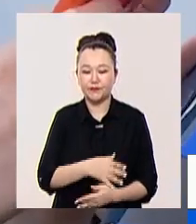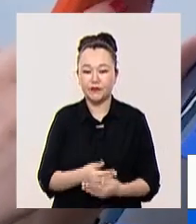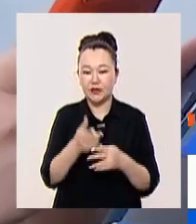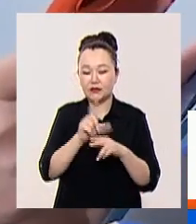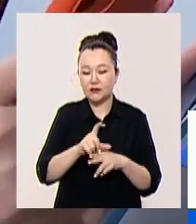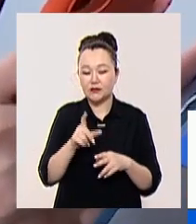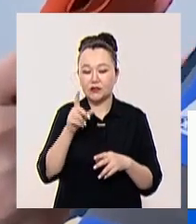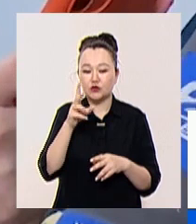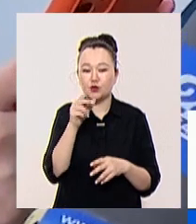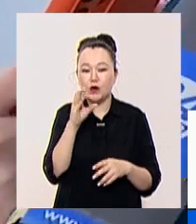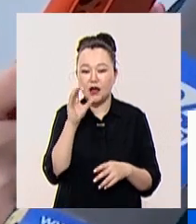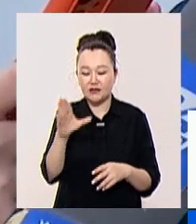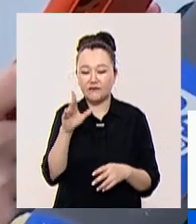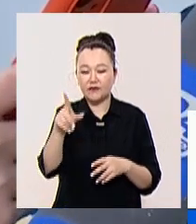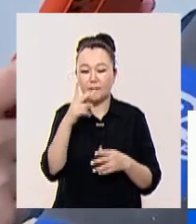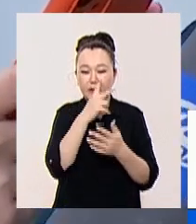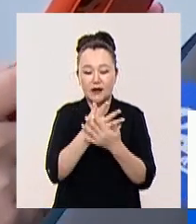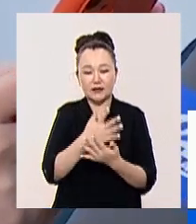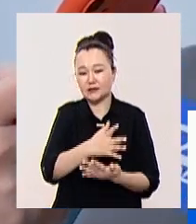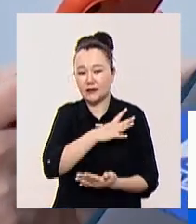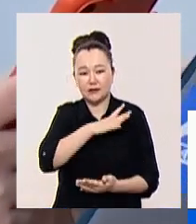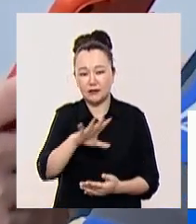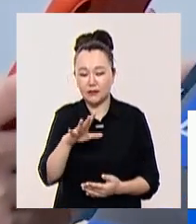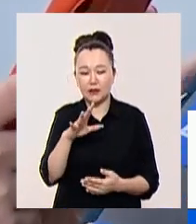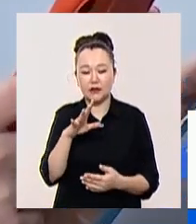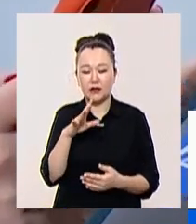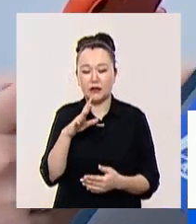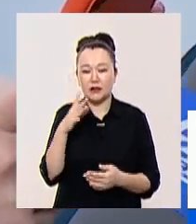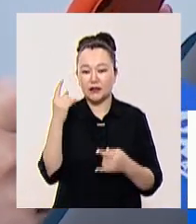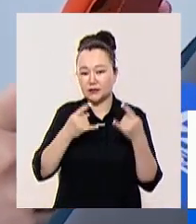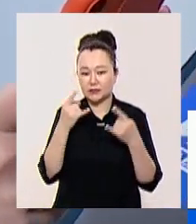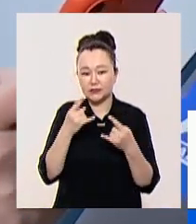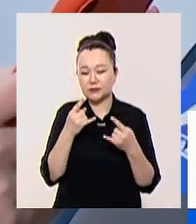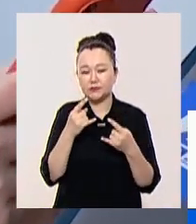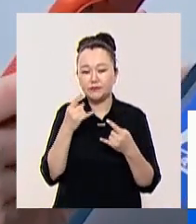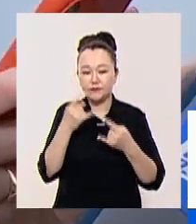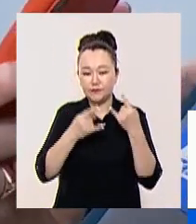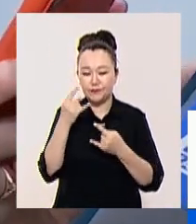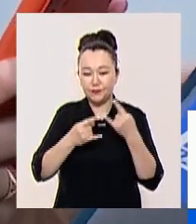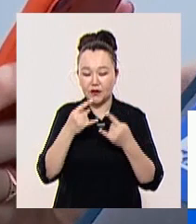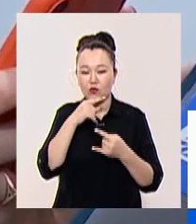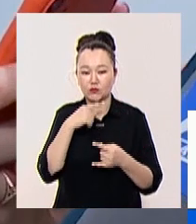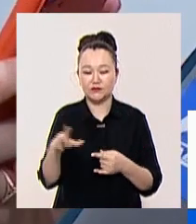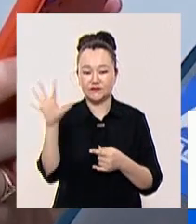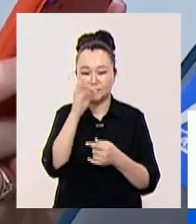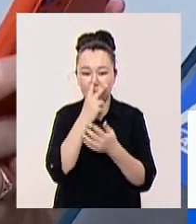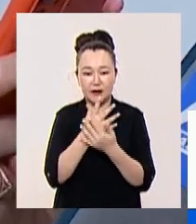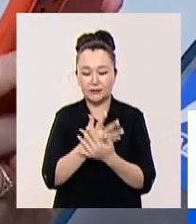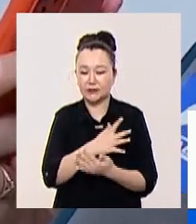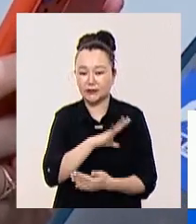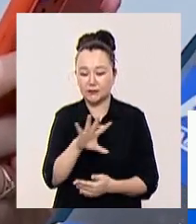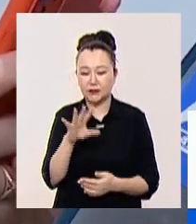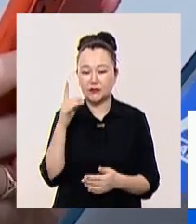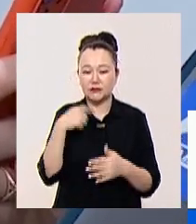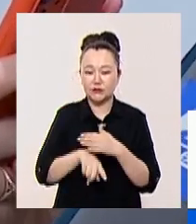Выступление Зюганова не было транслировано ни по одному федеральному каналу России.